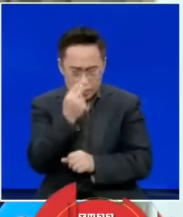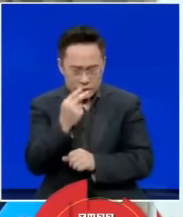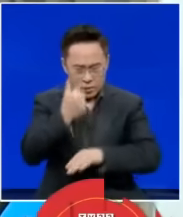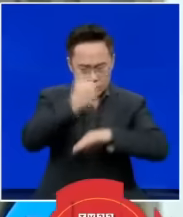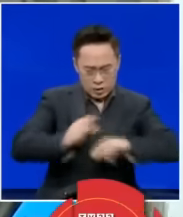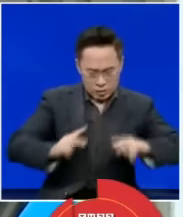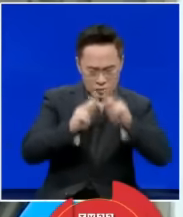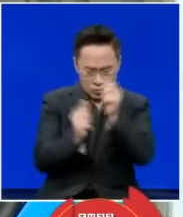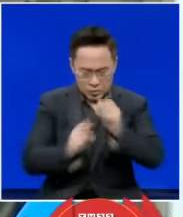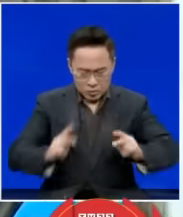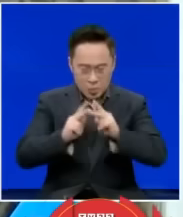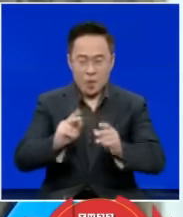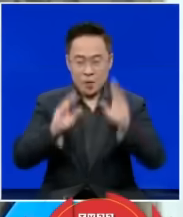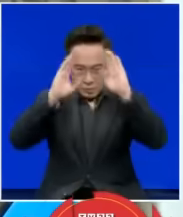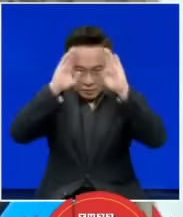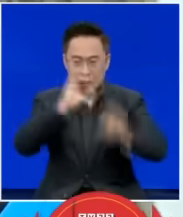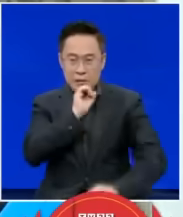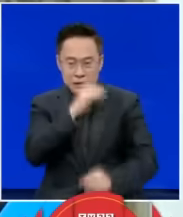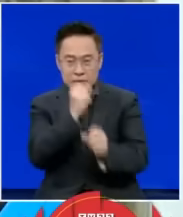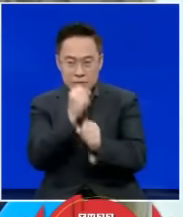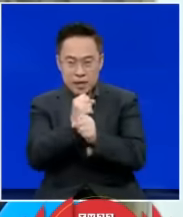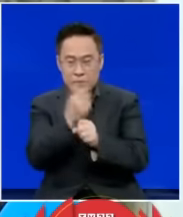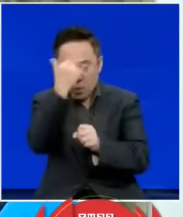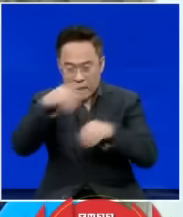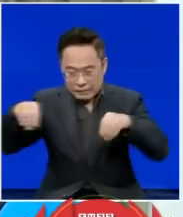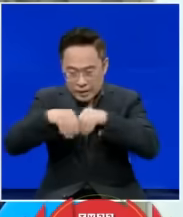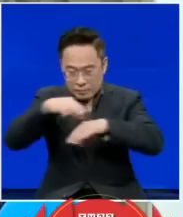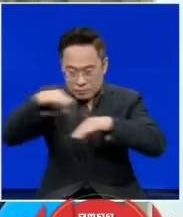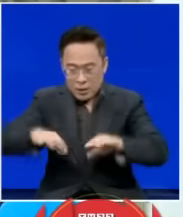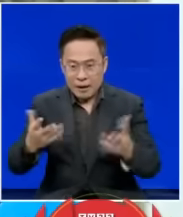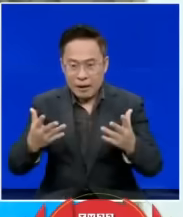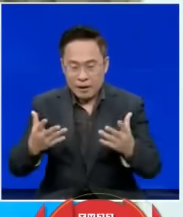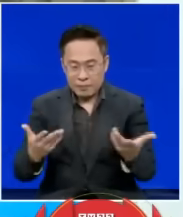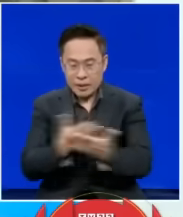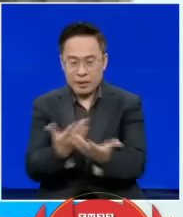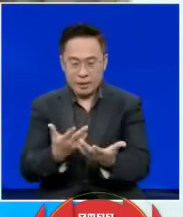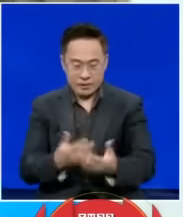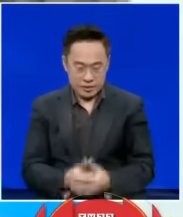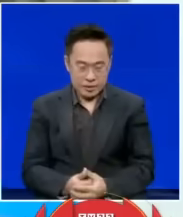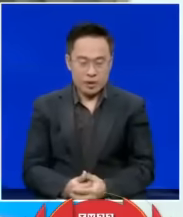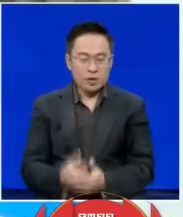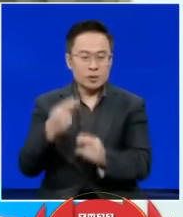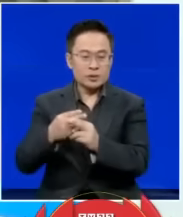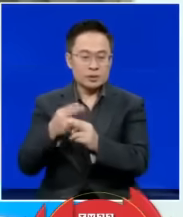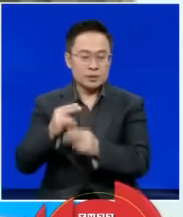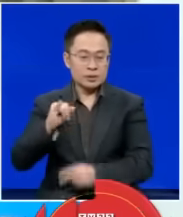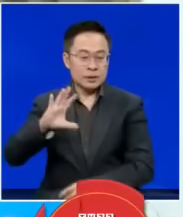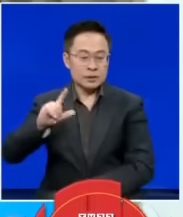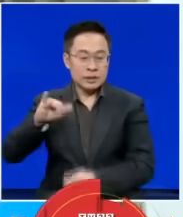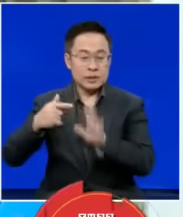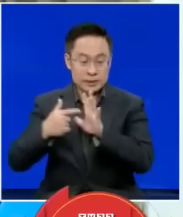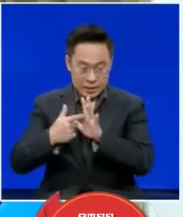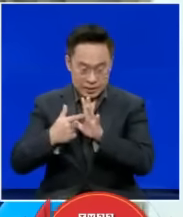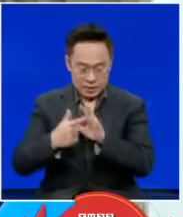ไปนะคะทีนี้ที่ท่านรัฐมนตรีชัยยาออกมาให้สัมภาษณ์เมื่อวานนี้ว่าทำไมอ่ะทำไมกระทรวงเกษตรเนี่ยพ